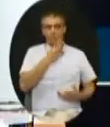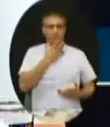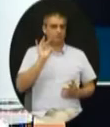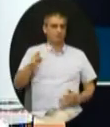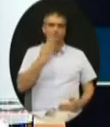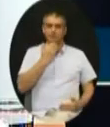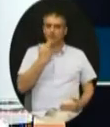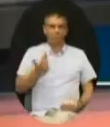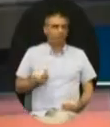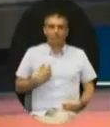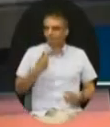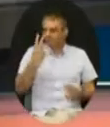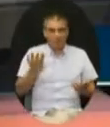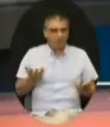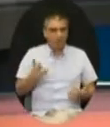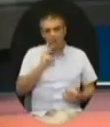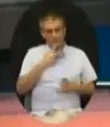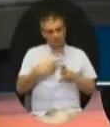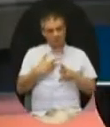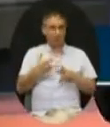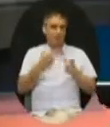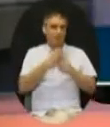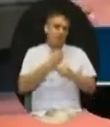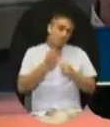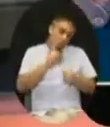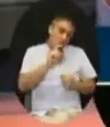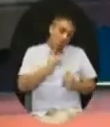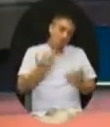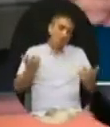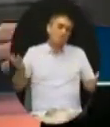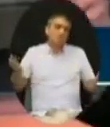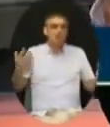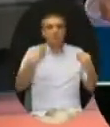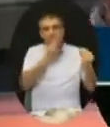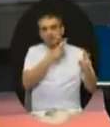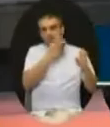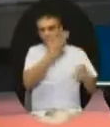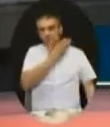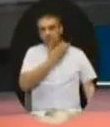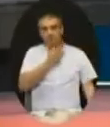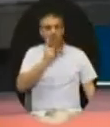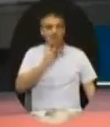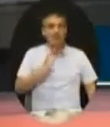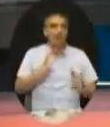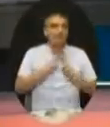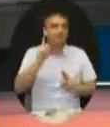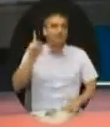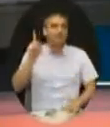ישראל. אני לא רואה בדיוק את קורבין מנקה את הלייבור, אבל אולי כן, ניתן. אבל יש בצרפת